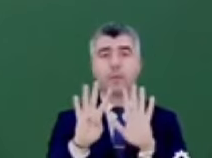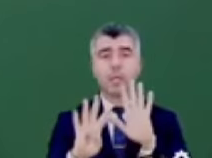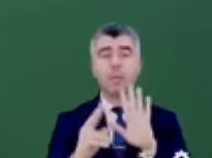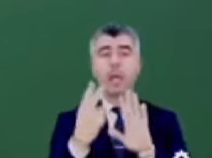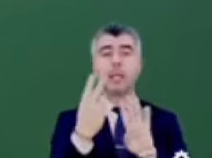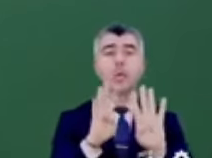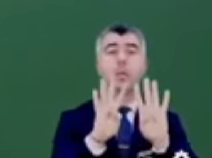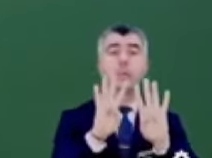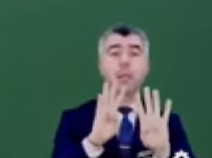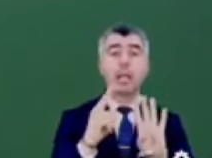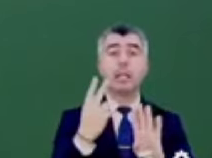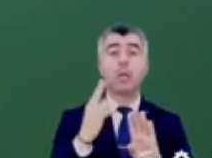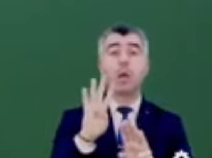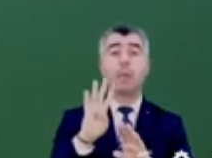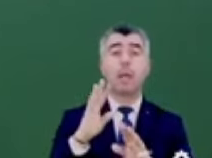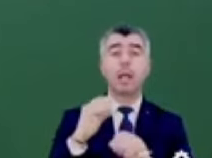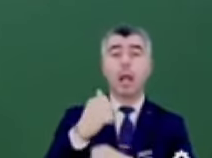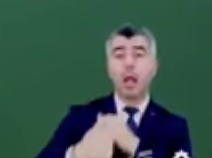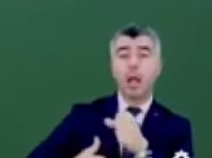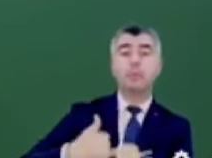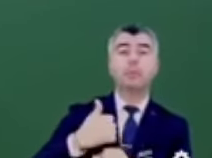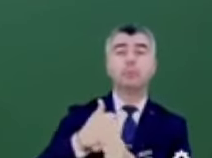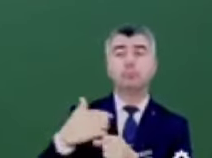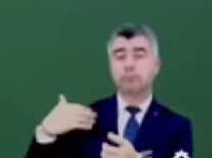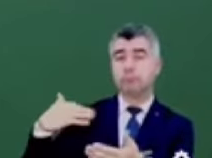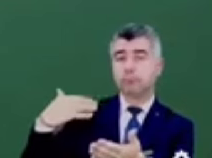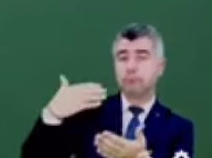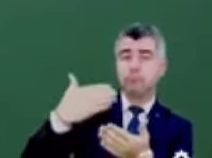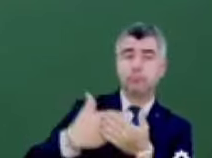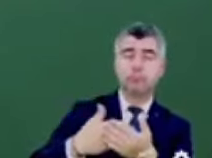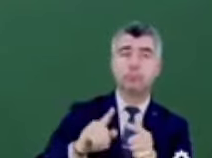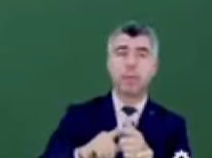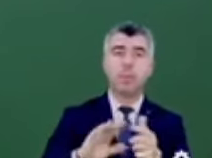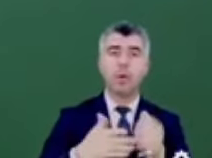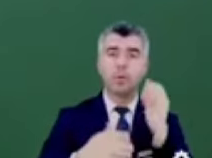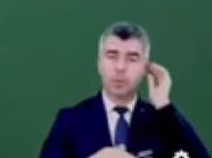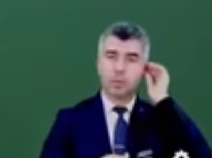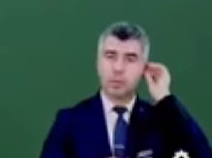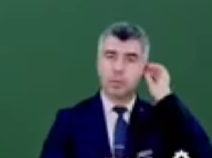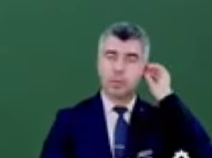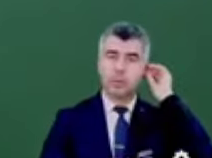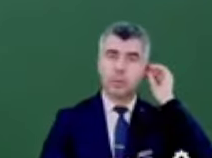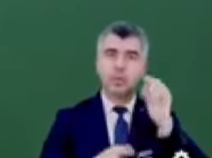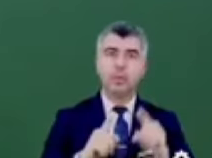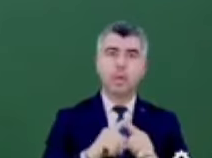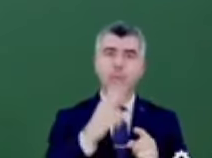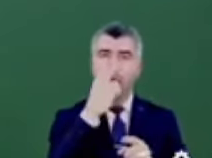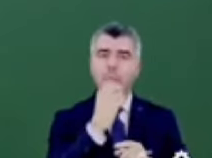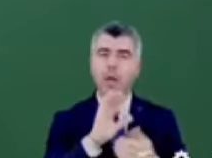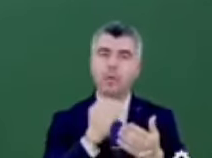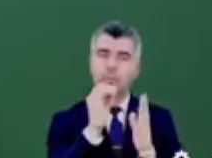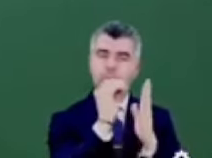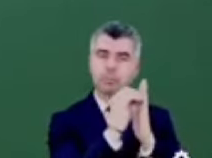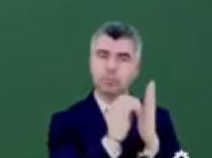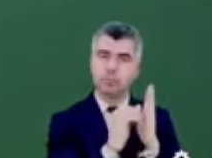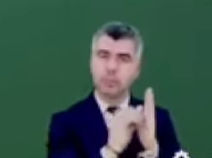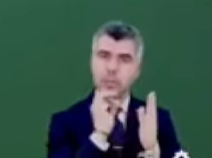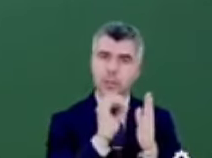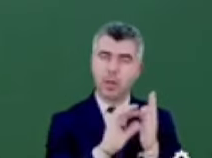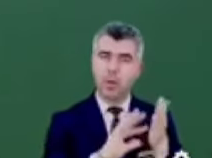42 سنه وكان ذلك في اطار القانون المتعلق بالرعايه الاجتماعيه للاشخاص المكفوفين وضعاف البصر كان ثاني مره